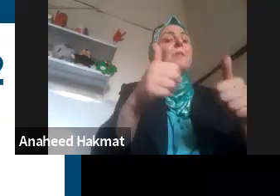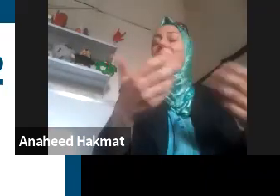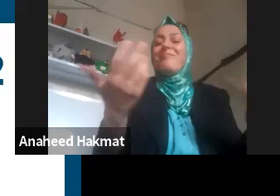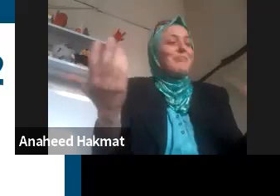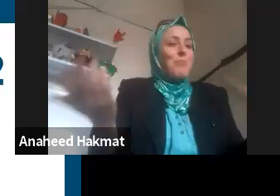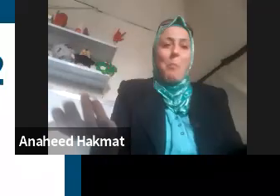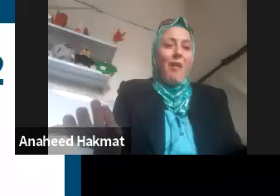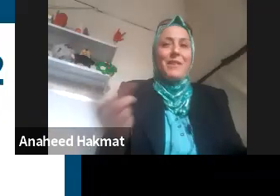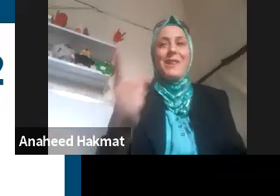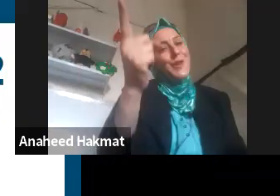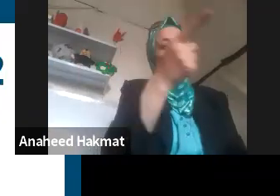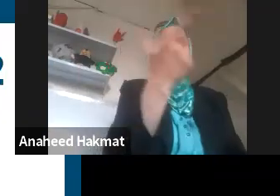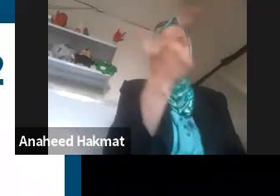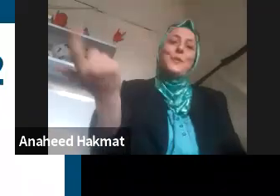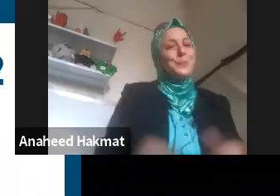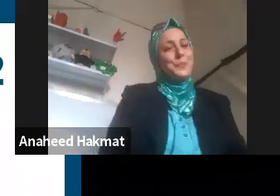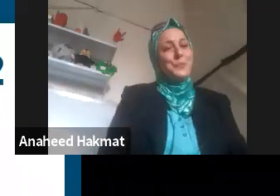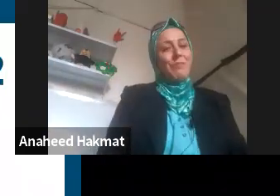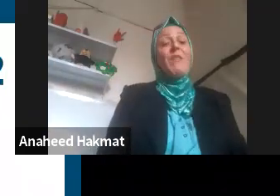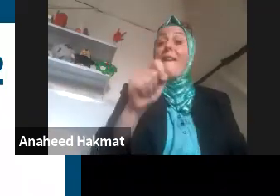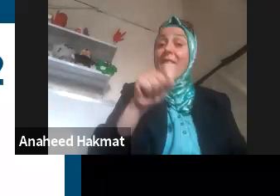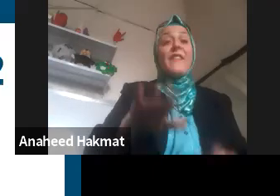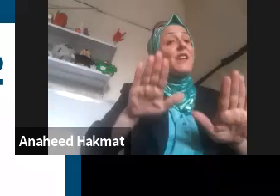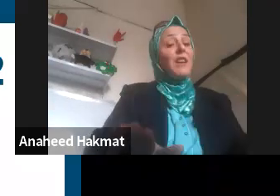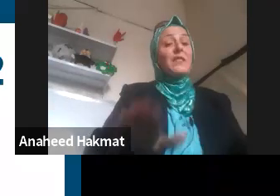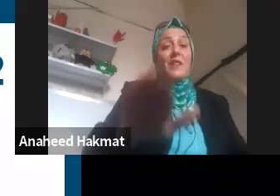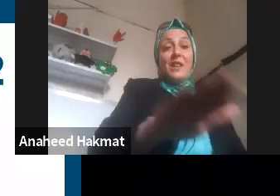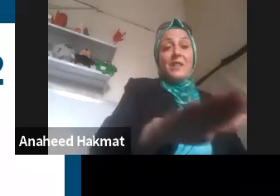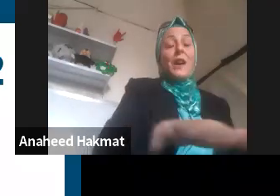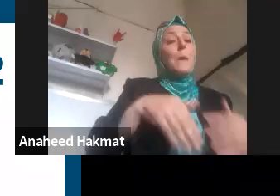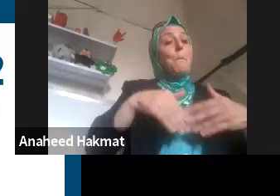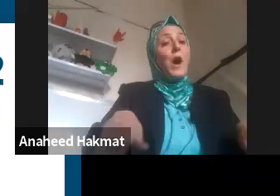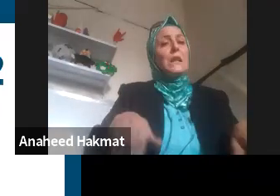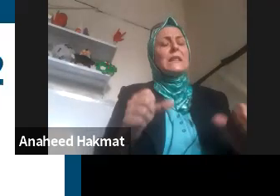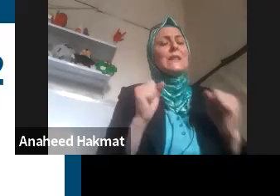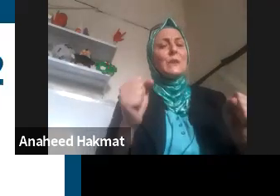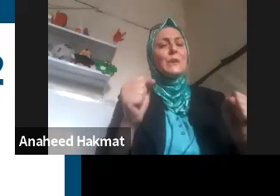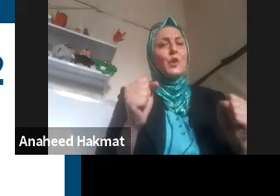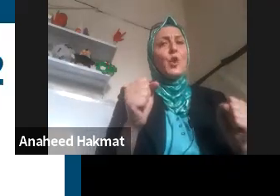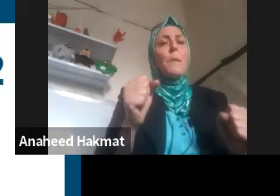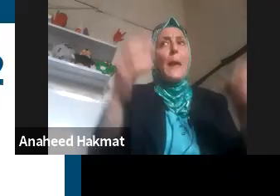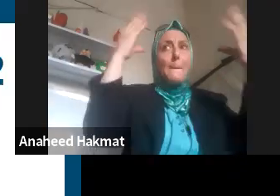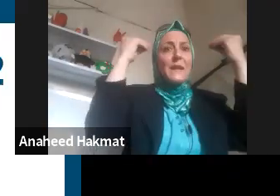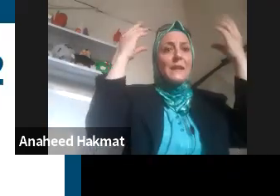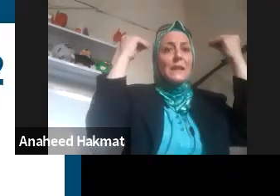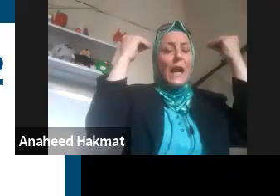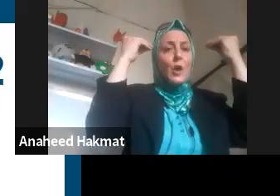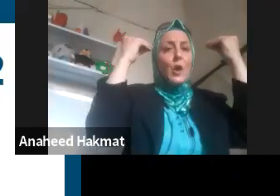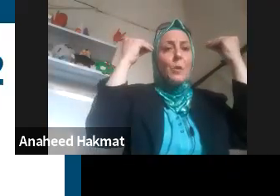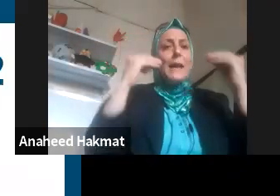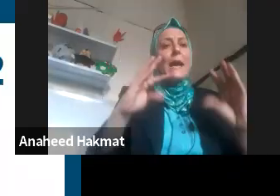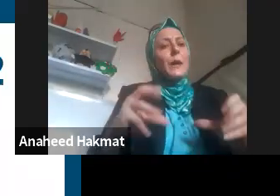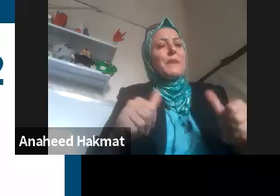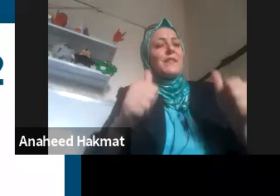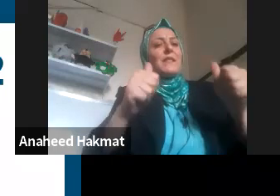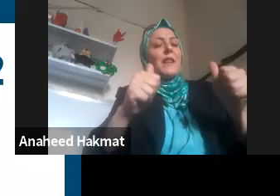له. في عنا اولاد ذوي اعاقه كمان عندهم صعوبه بالفهم او بالتاقلم مع هذا الروتين الجديد،